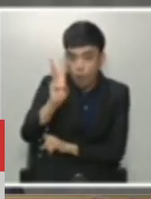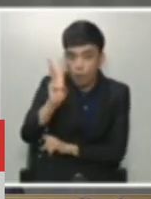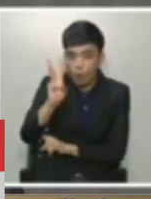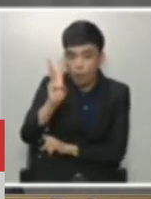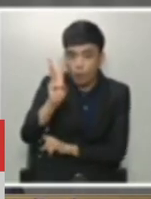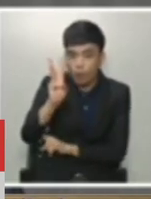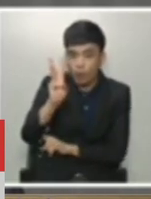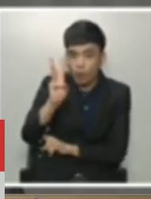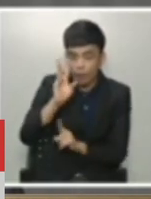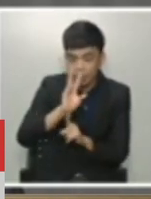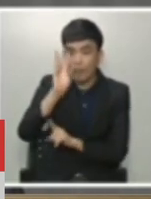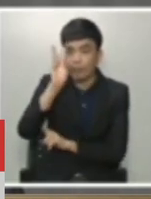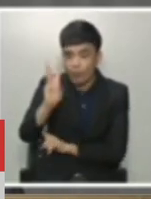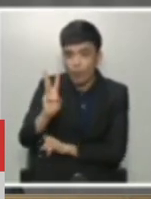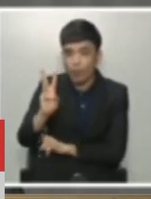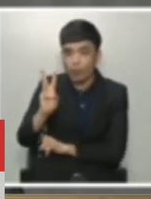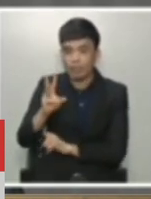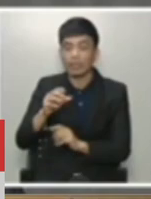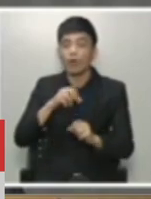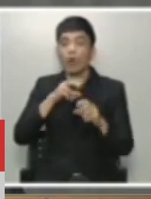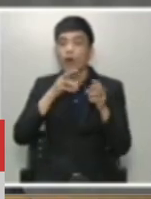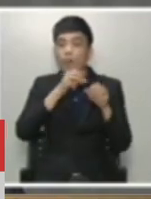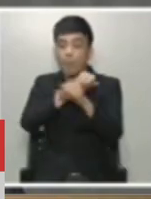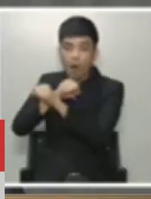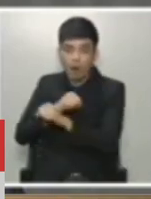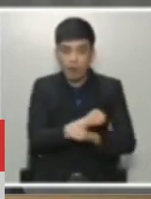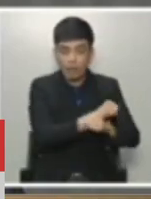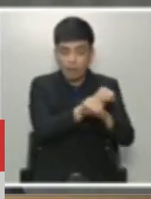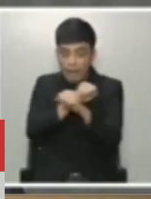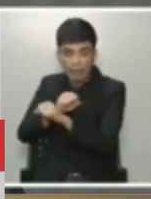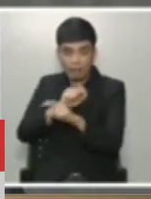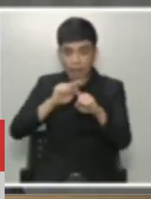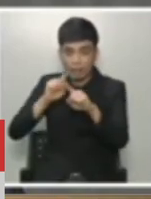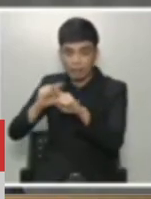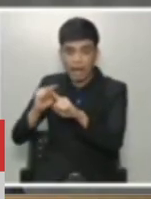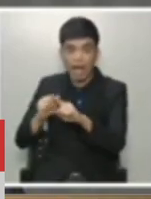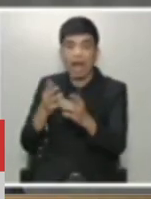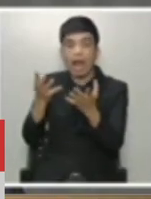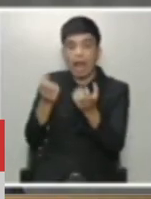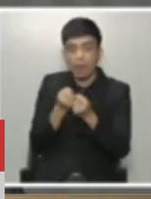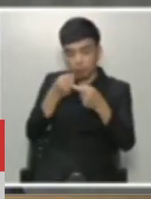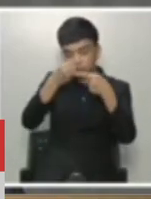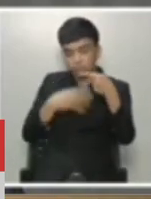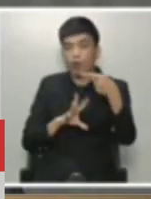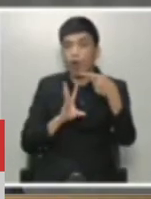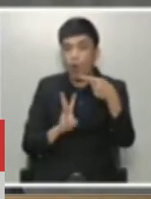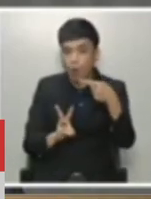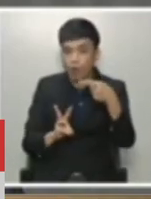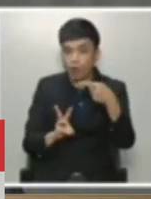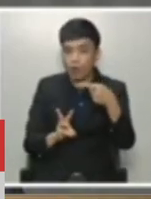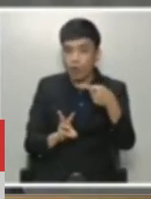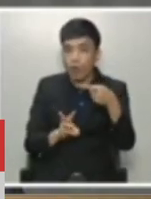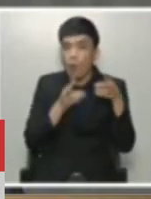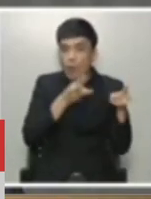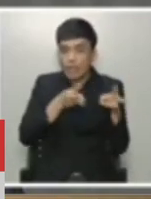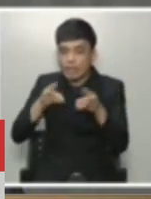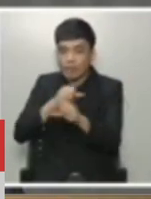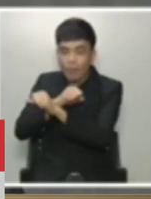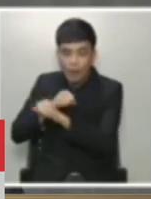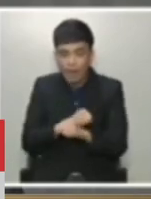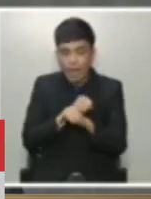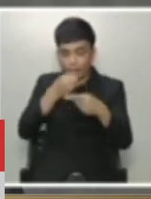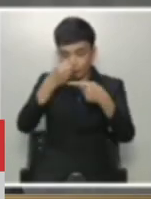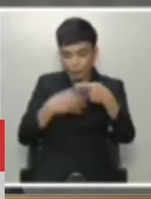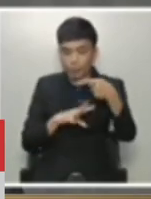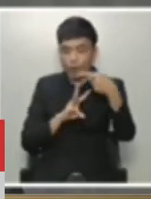เป็น Global Health Security มีมาตรการที่รับมือ6อย่างมาตรการเหล่านั้นเรามีอยู่แล้วนะครับเพียงแต่